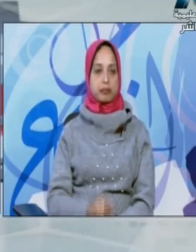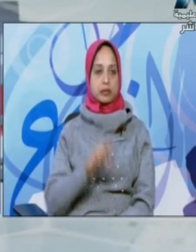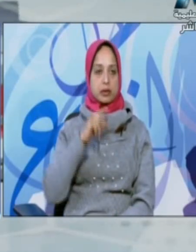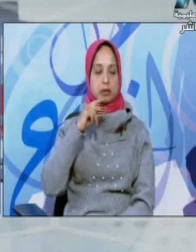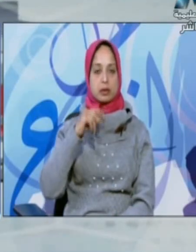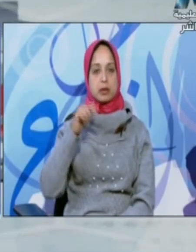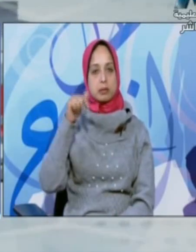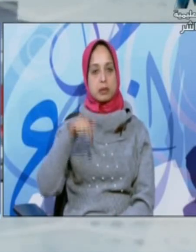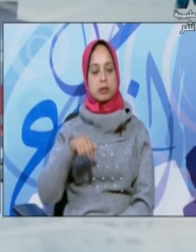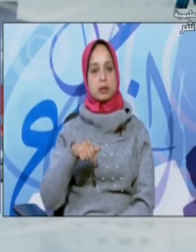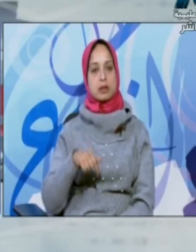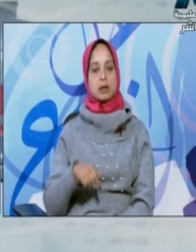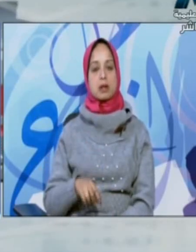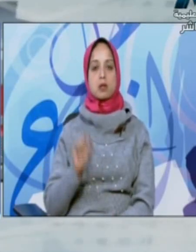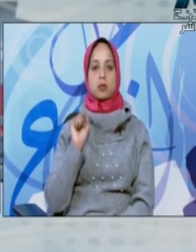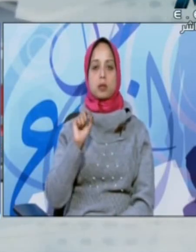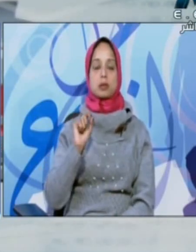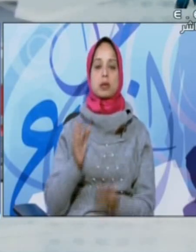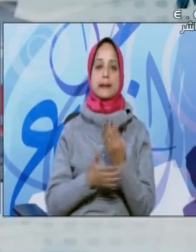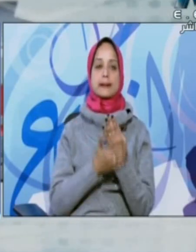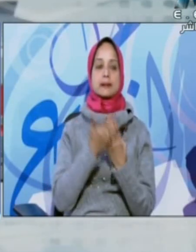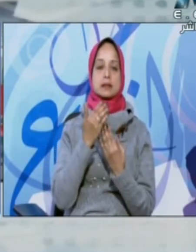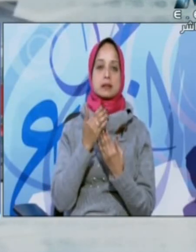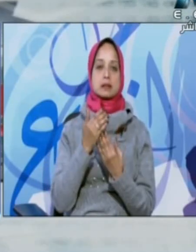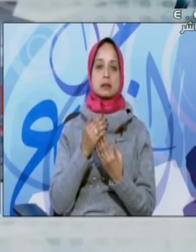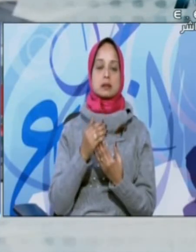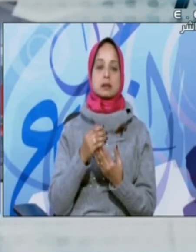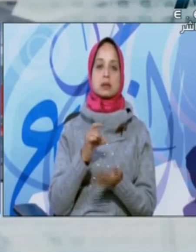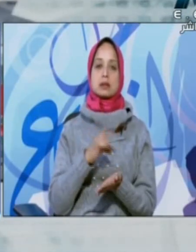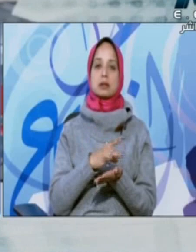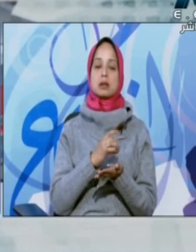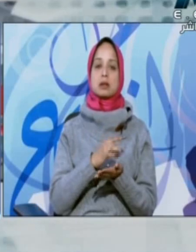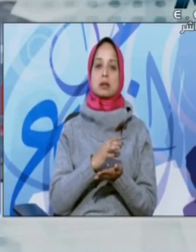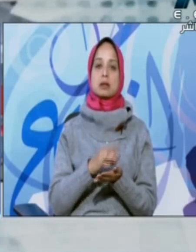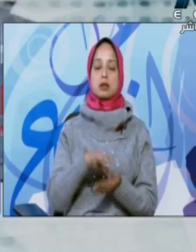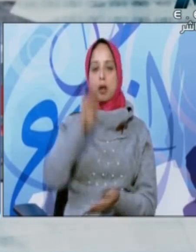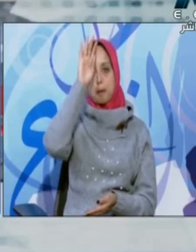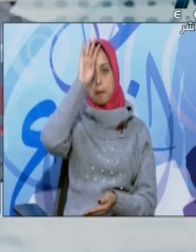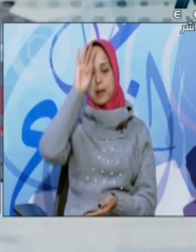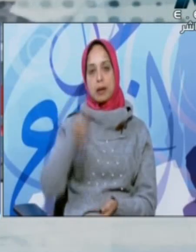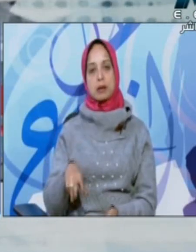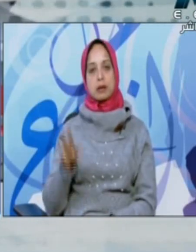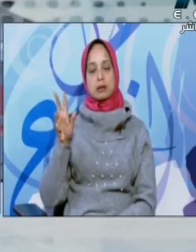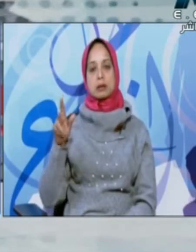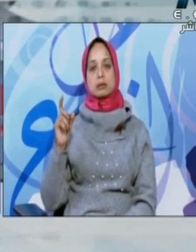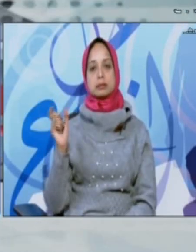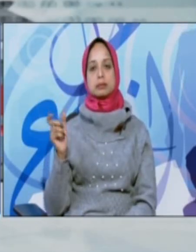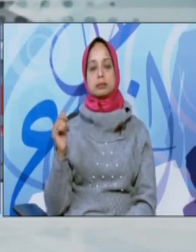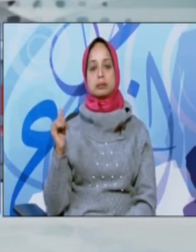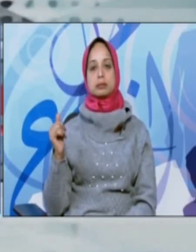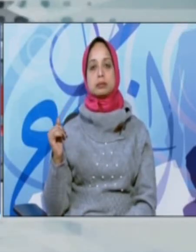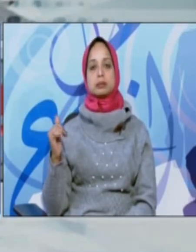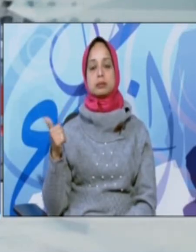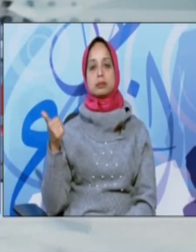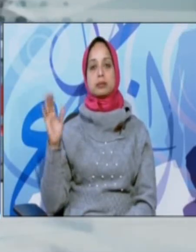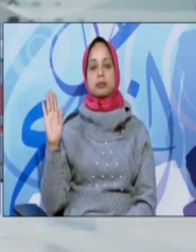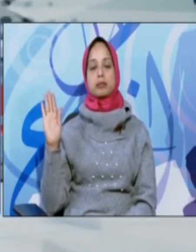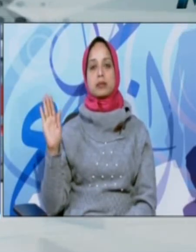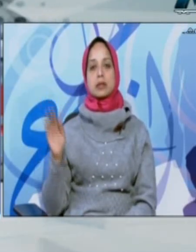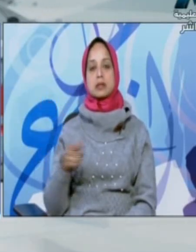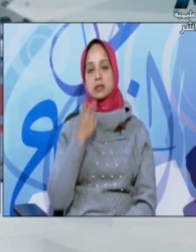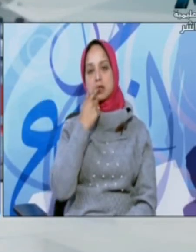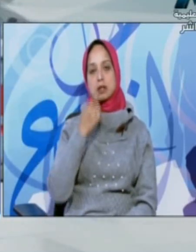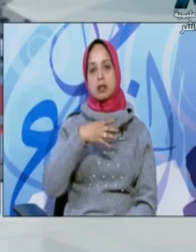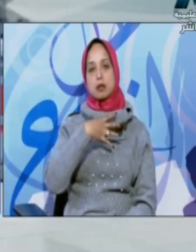النهارده بقى عن نقطه جديده. انت قلت اقاله الملك الايه، النحاس 1944. طب لما اجي نحط هنا عنوان